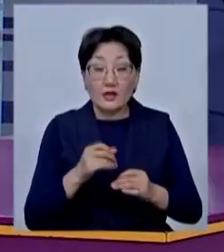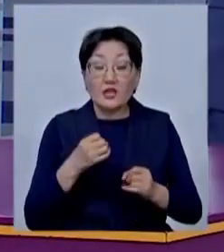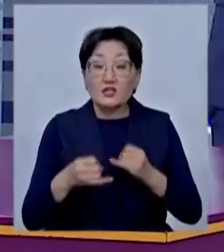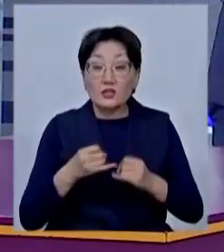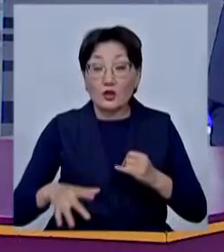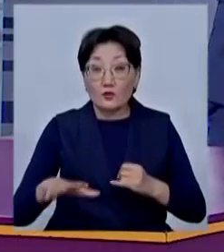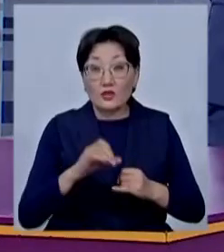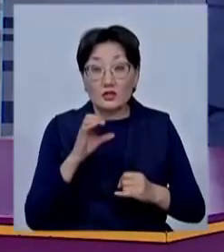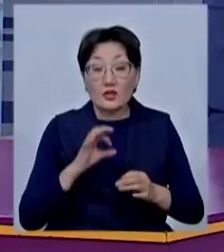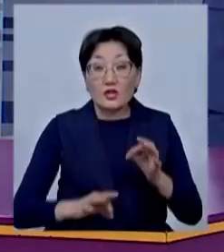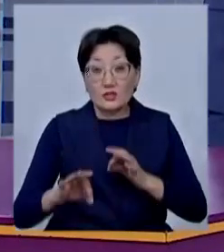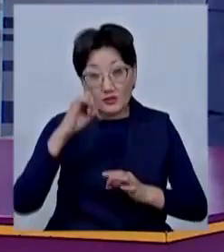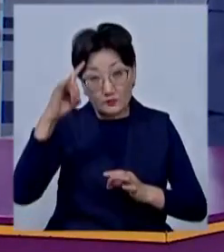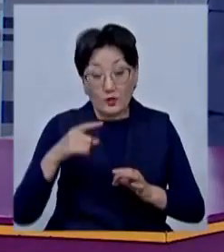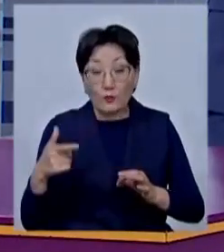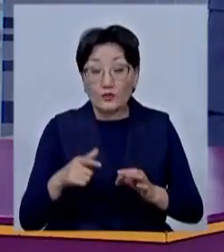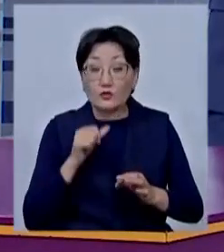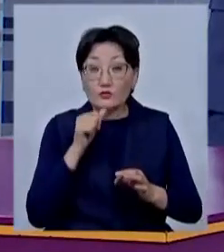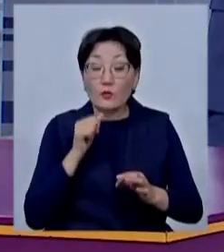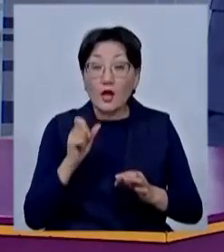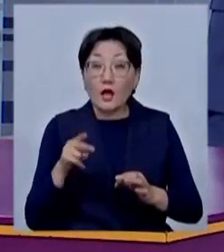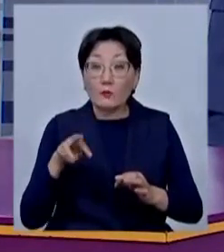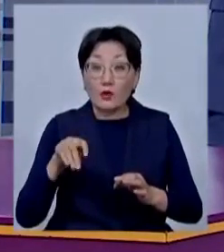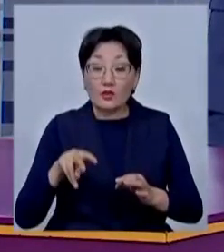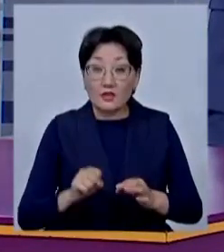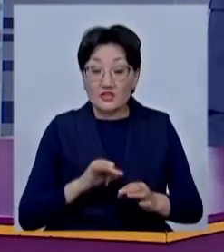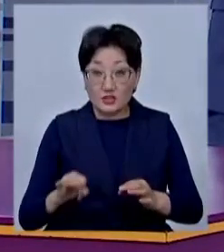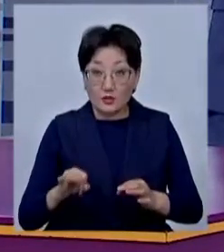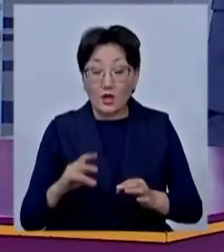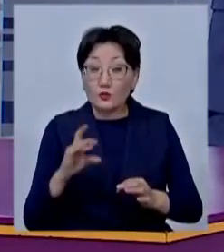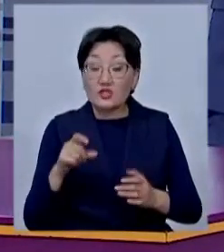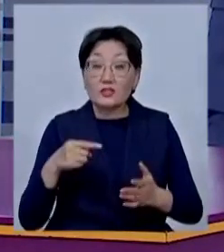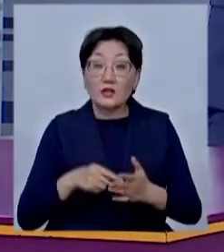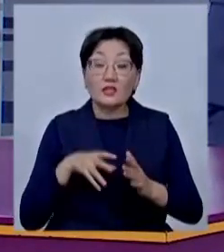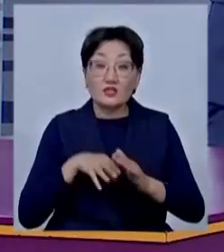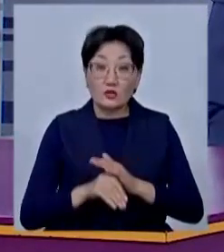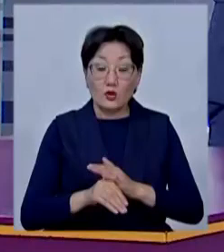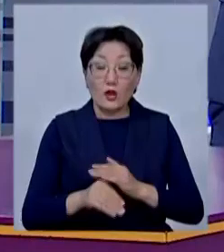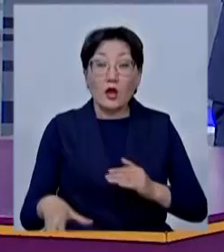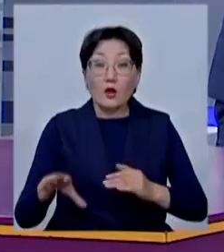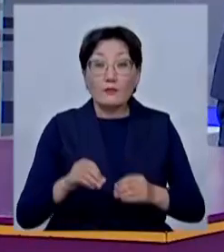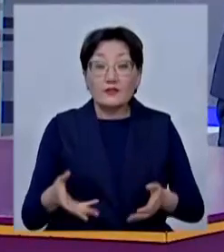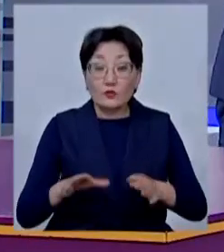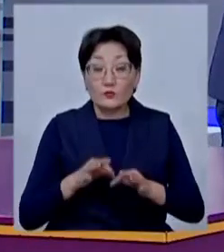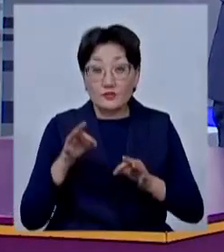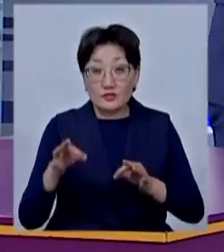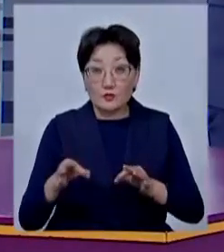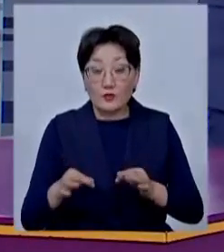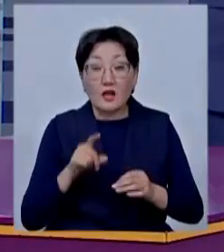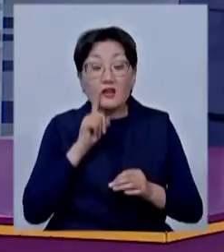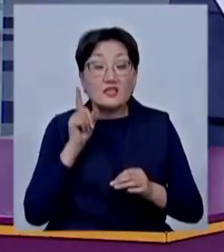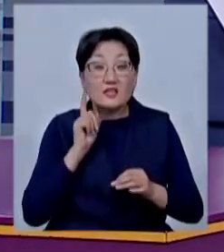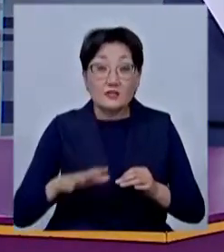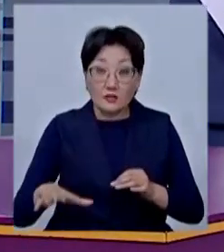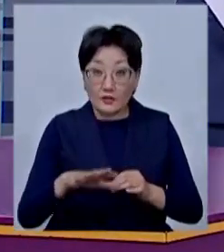Сарыаймақта Шығыс Қазақстан, Атырау, Қостанай, Ақмола облыстары және Нұр-Сұлтан қаласы бар. Барлық қалған өңір жасыл